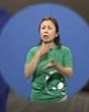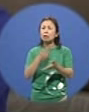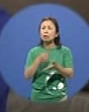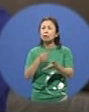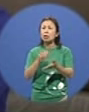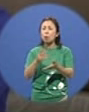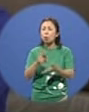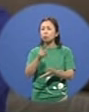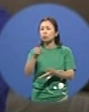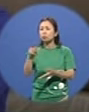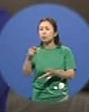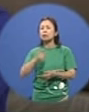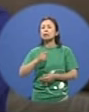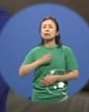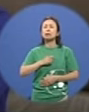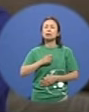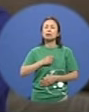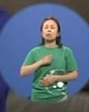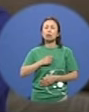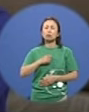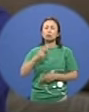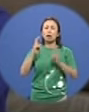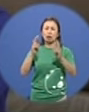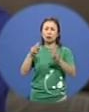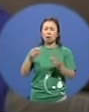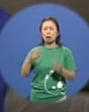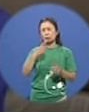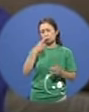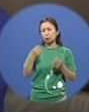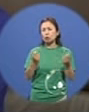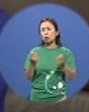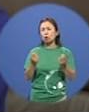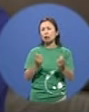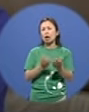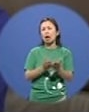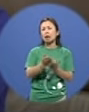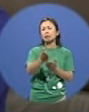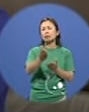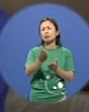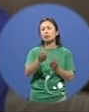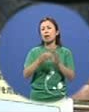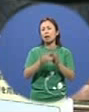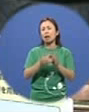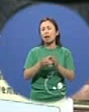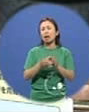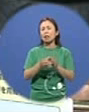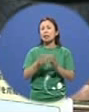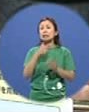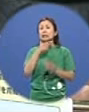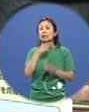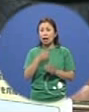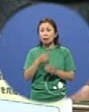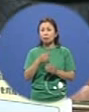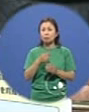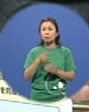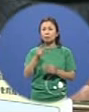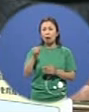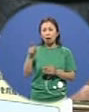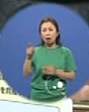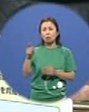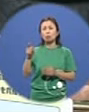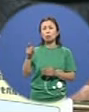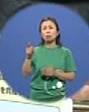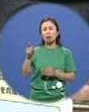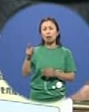もじゃあまあ自分の就職はま私は自動車系のそのね技術を勉強したからほんじゃまあ